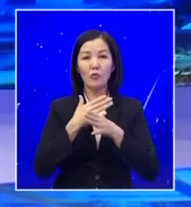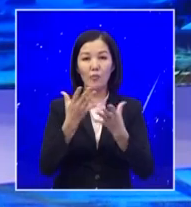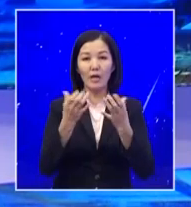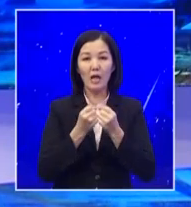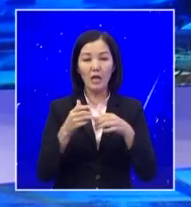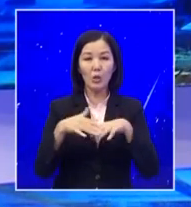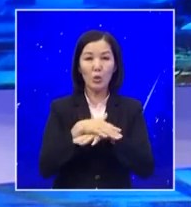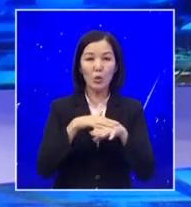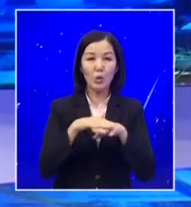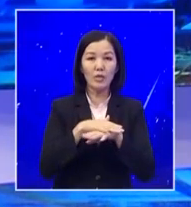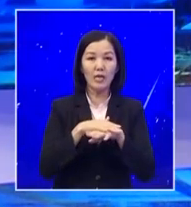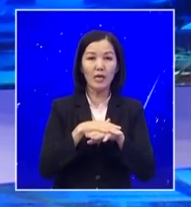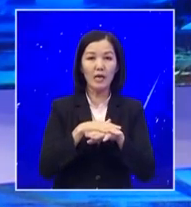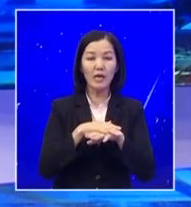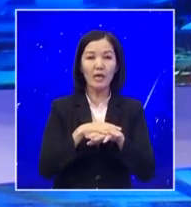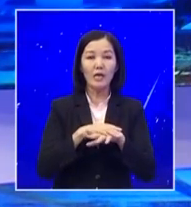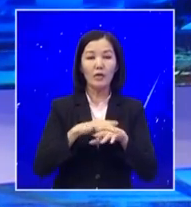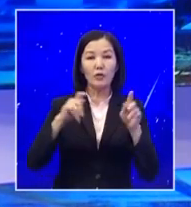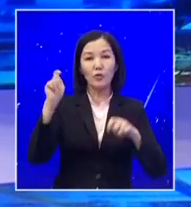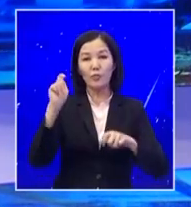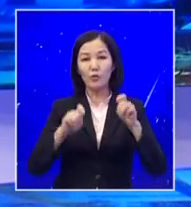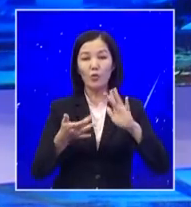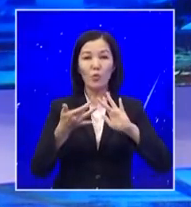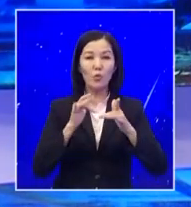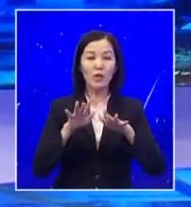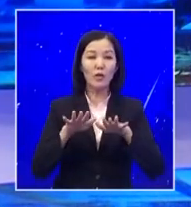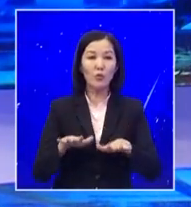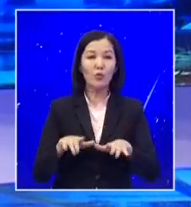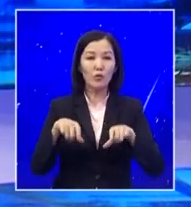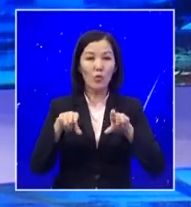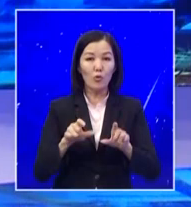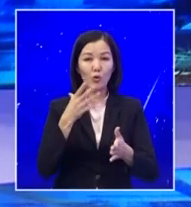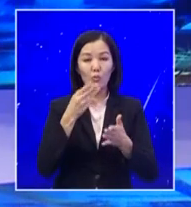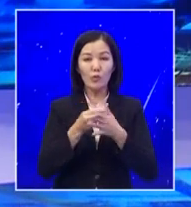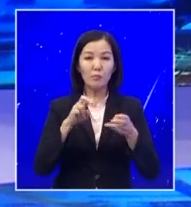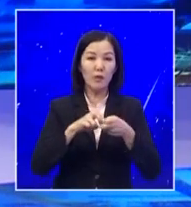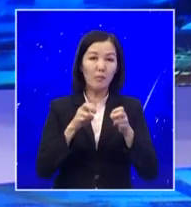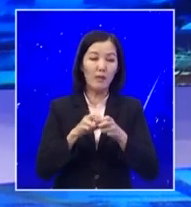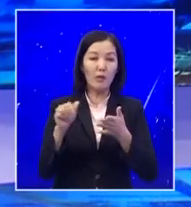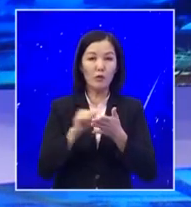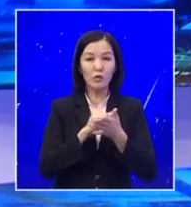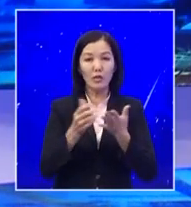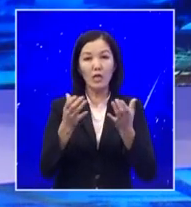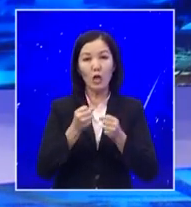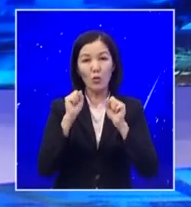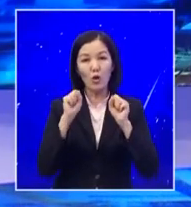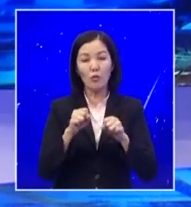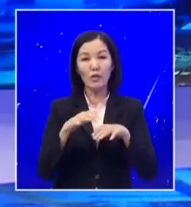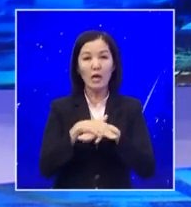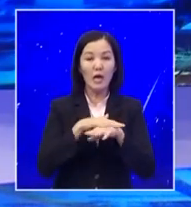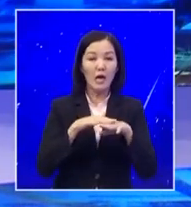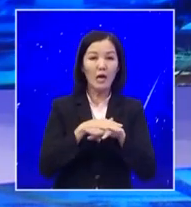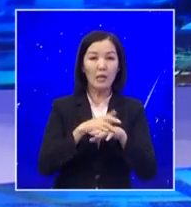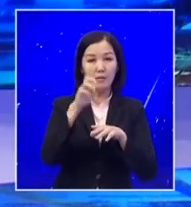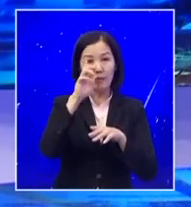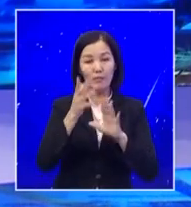Яғни аудан тұрғындары кезгелген жерде онлайн бұрышта отырып ақ өз мәселелерін шеше алады. Халық үніне құлақ асатын